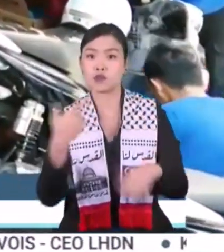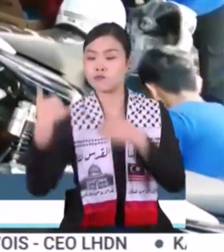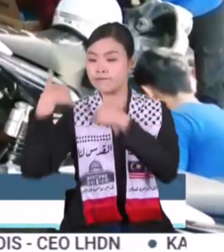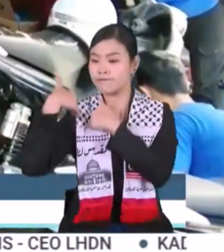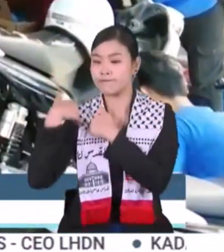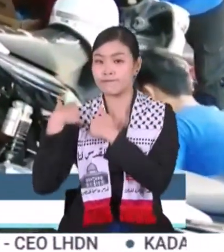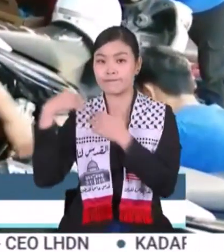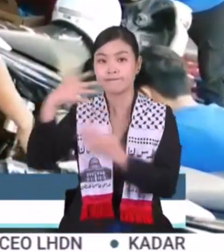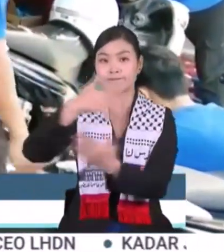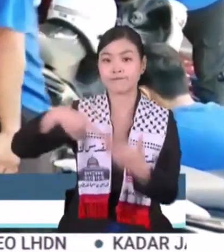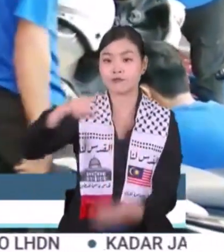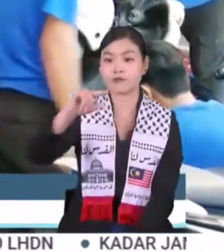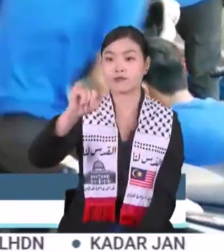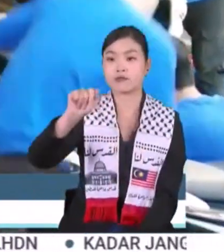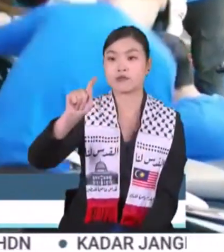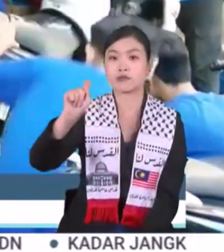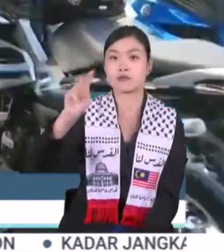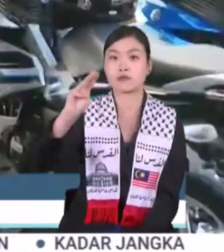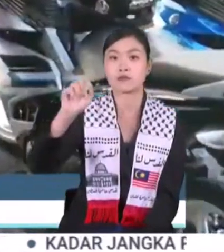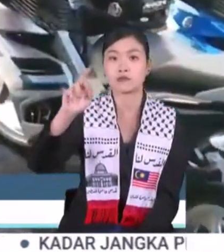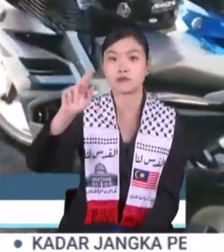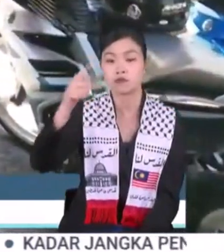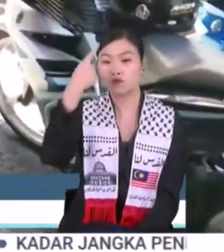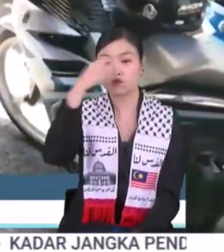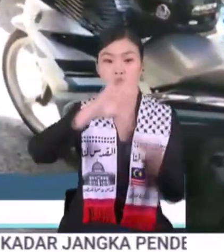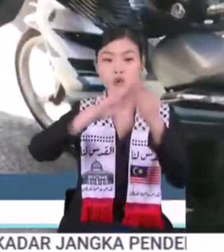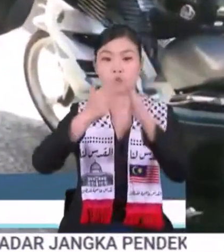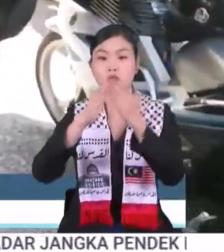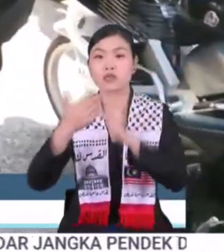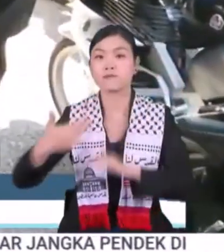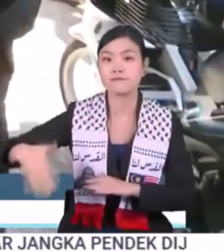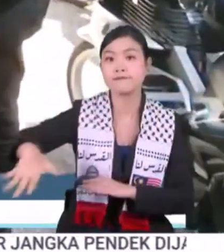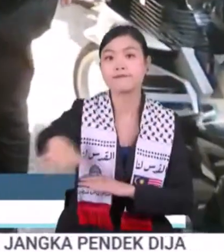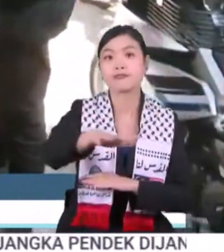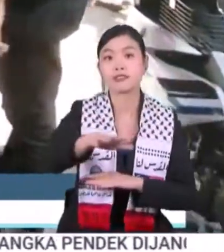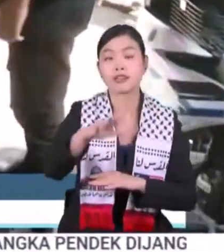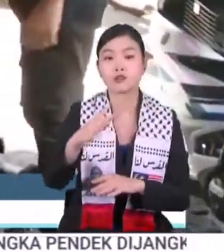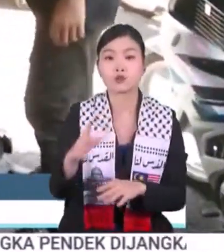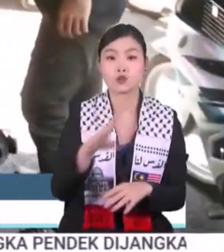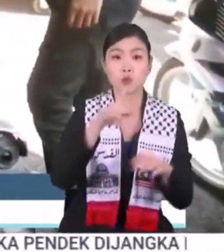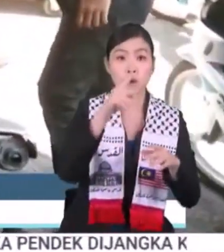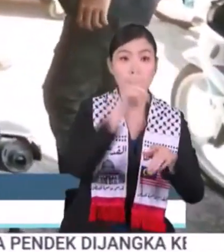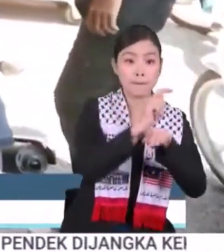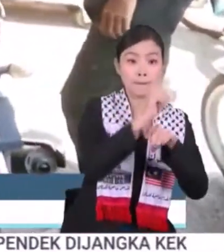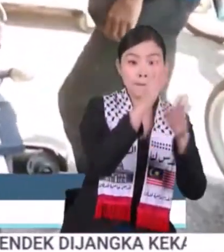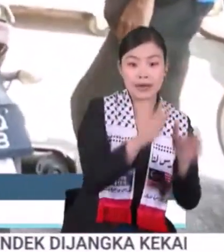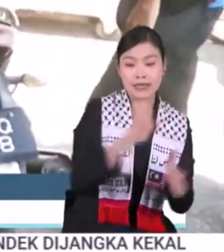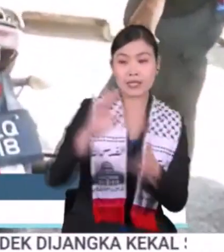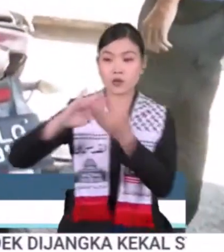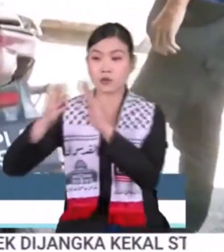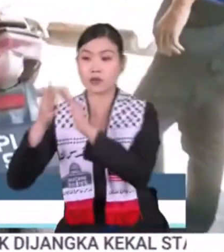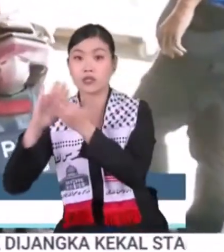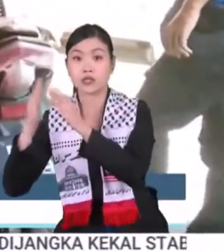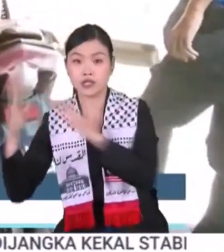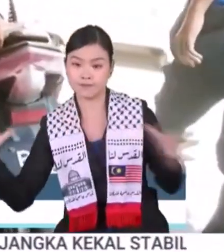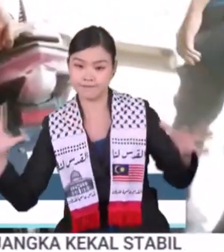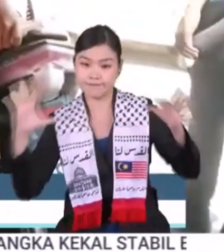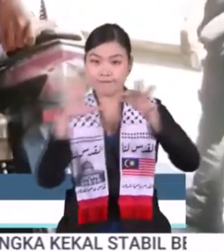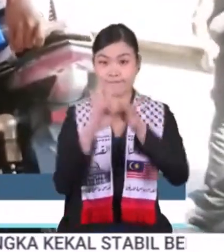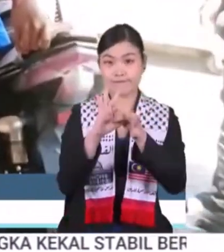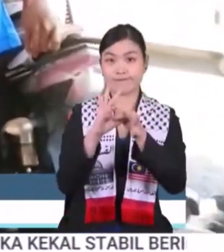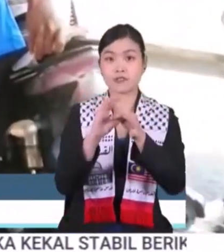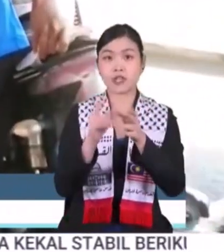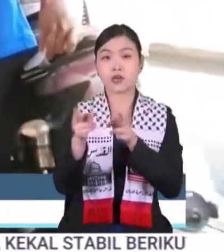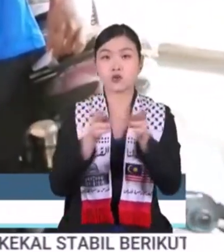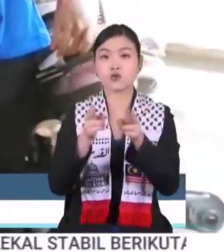tanggungjawab sosial giat Mara kepada komuniti setempat selain mendekatkan pelatih dengan komuniti USA tersebut juga dapat membantu penunggang